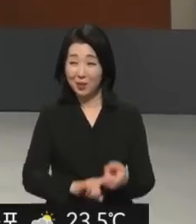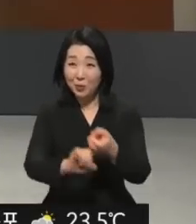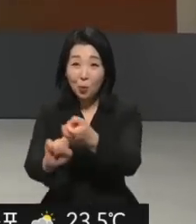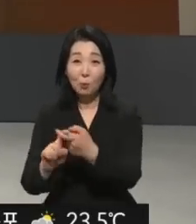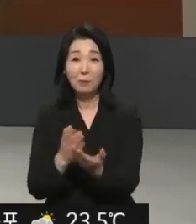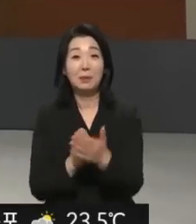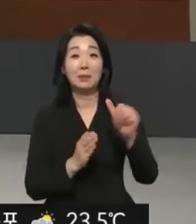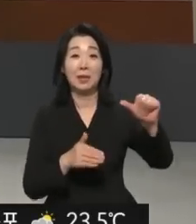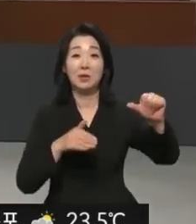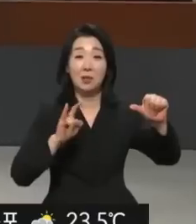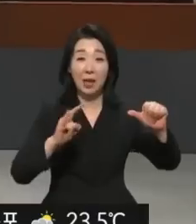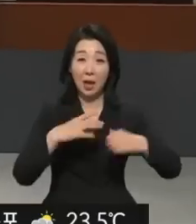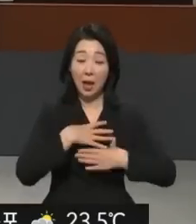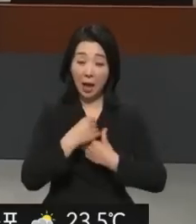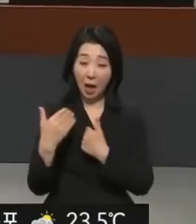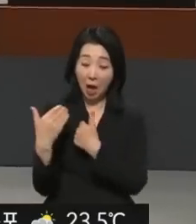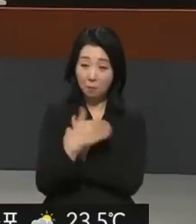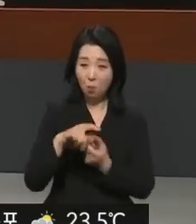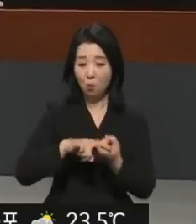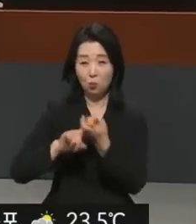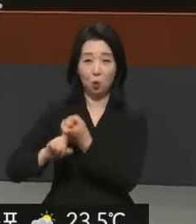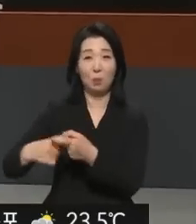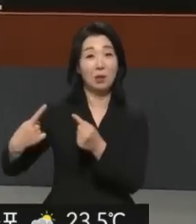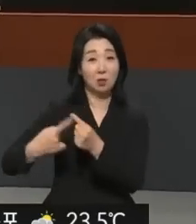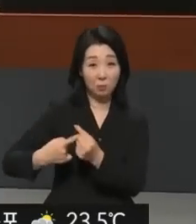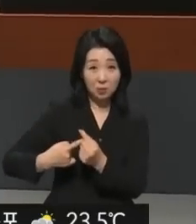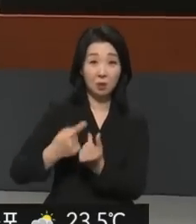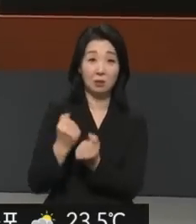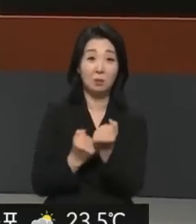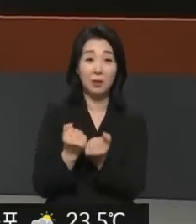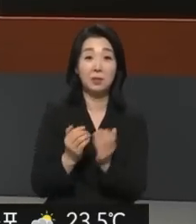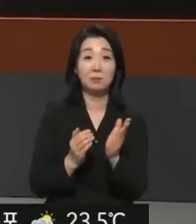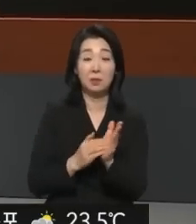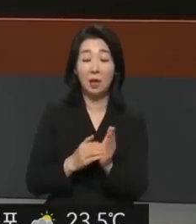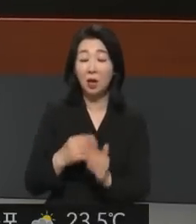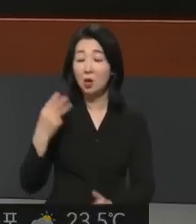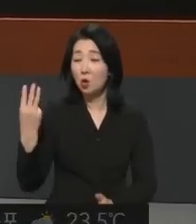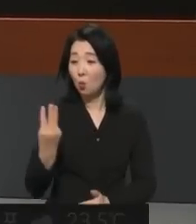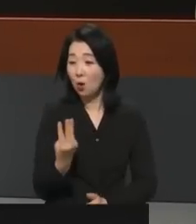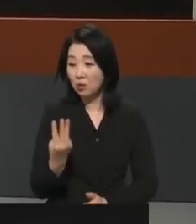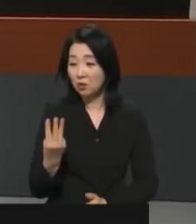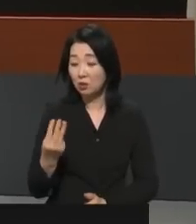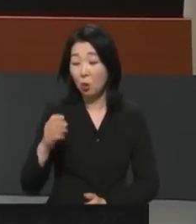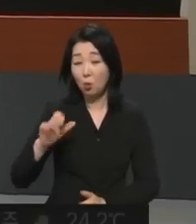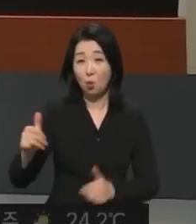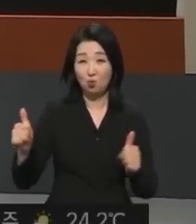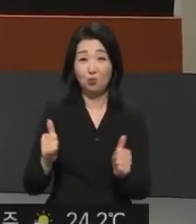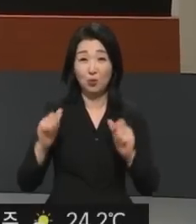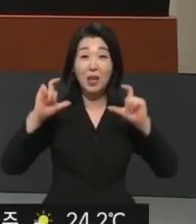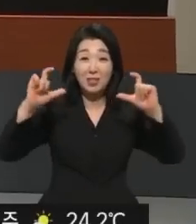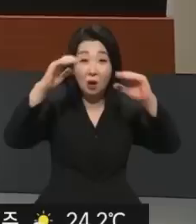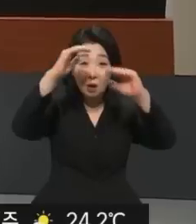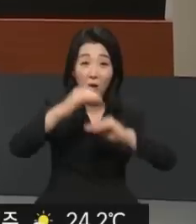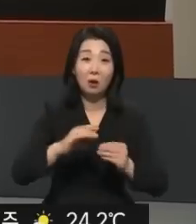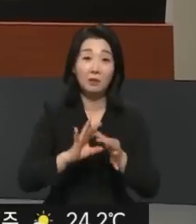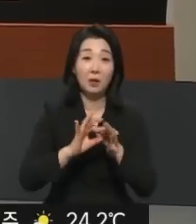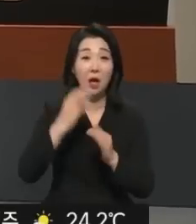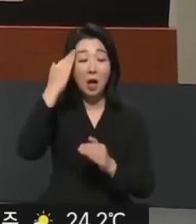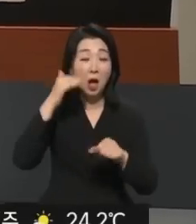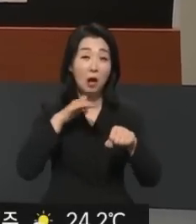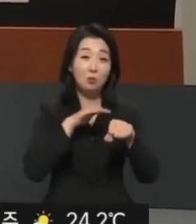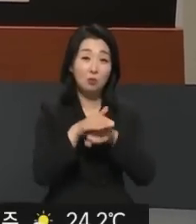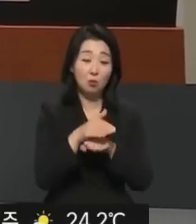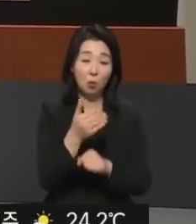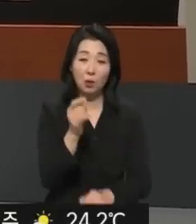중에서도 안보 동맹을 제일 앞세워서 설명했습니다. 워싱턴 선언, 획기적으로 강화한 한국형 확장 억제의